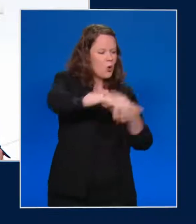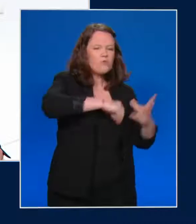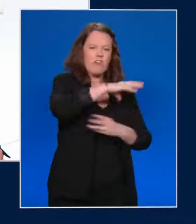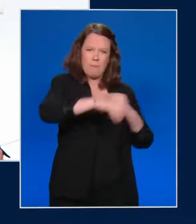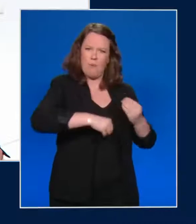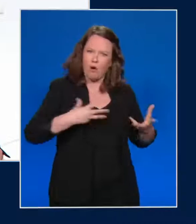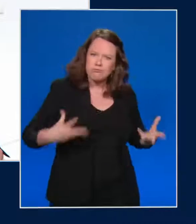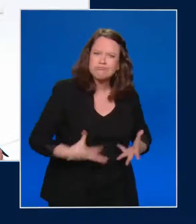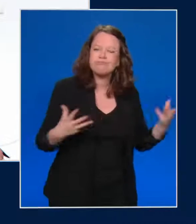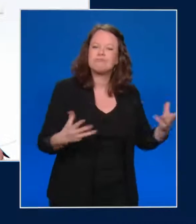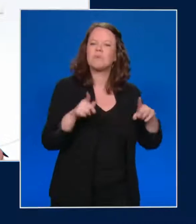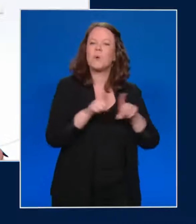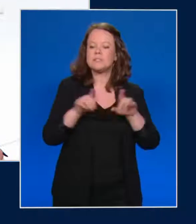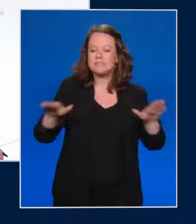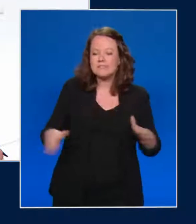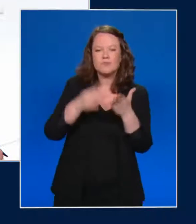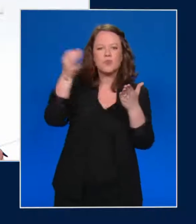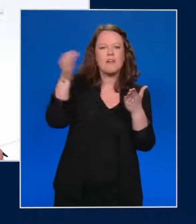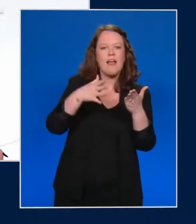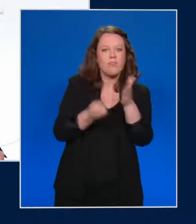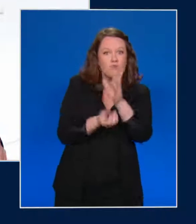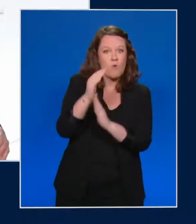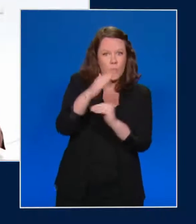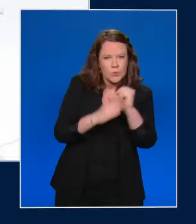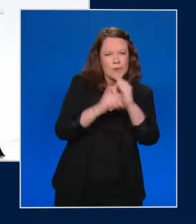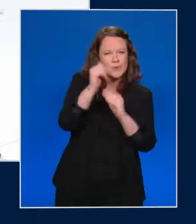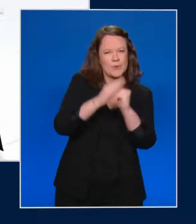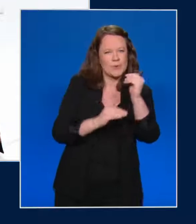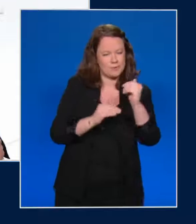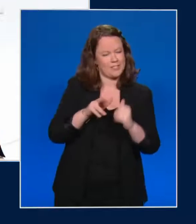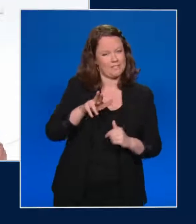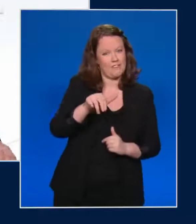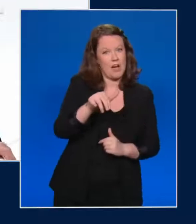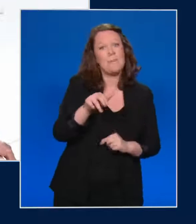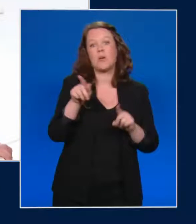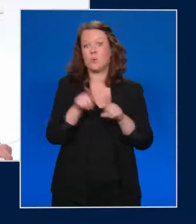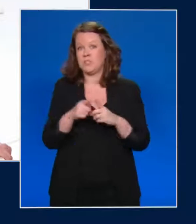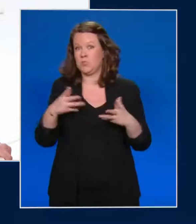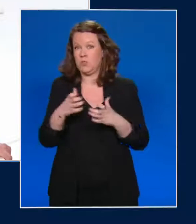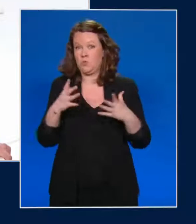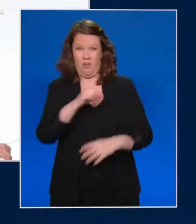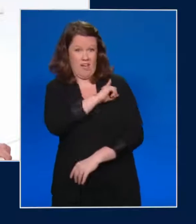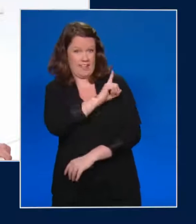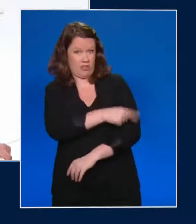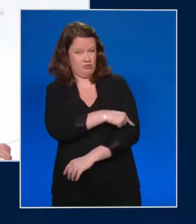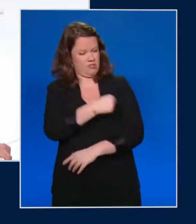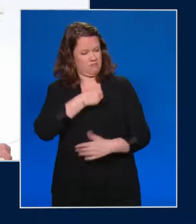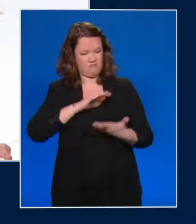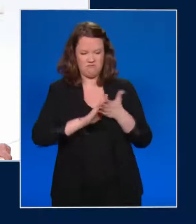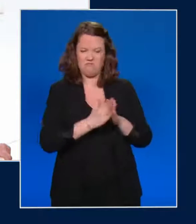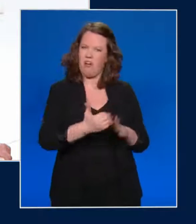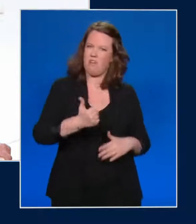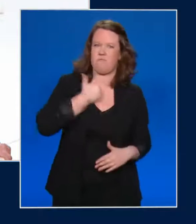de nouveaux réacteurs nucléaires je défendrai une stratégie d'indépendance énergétique européenne